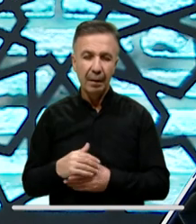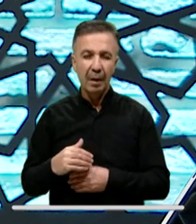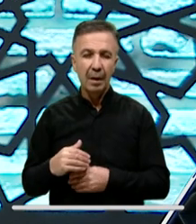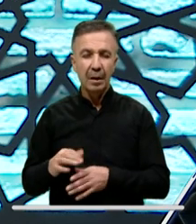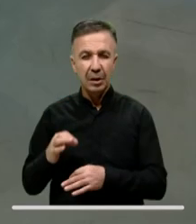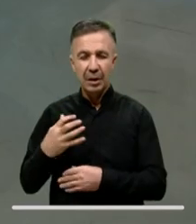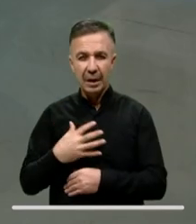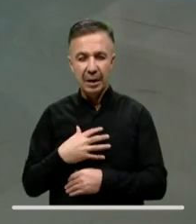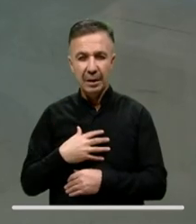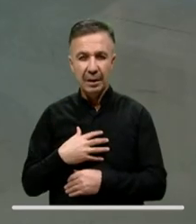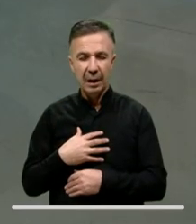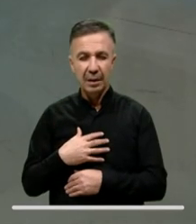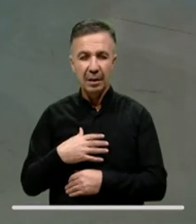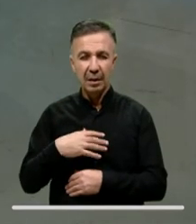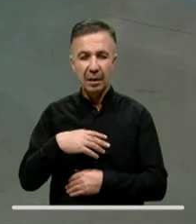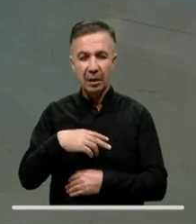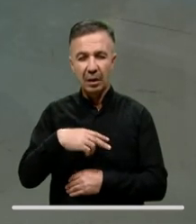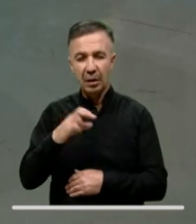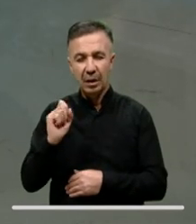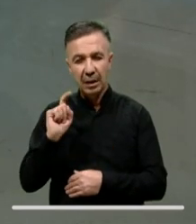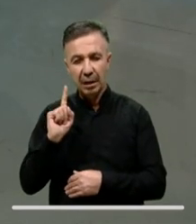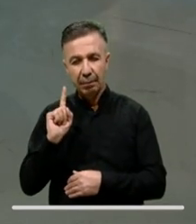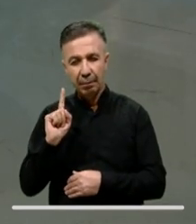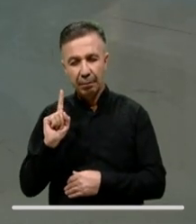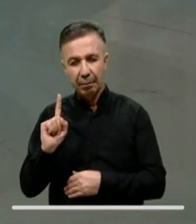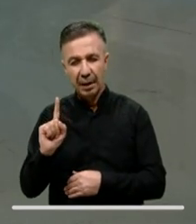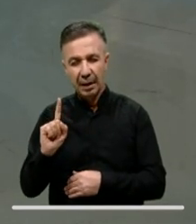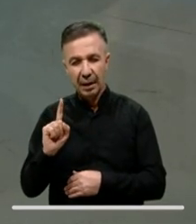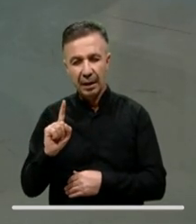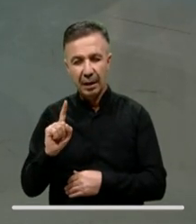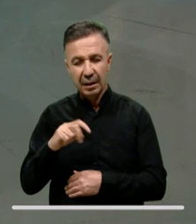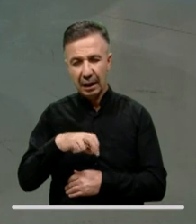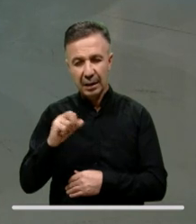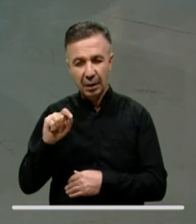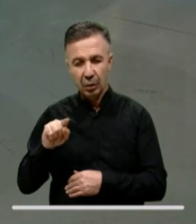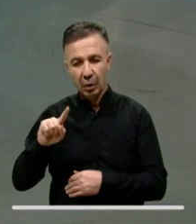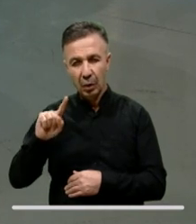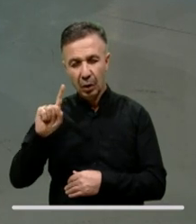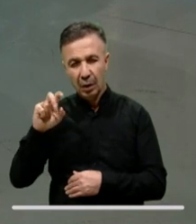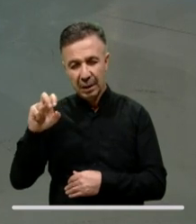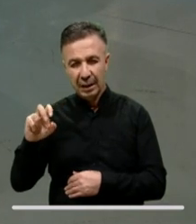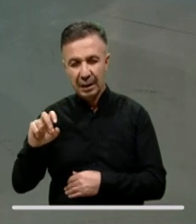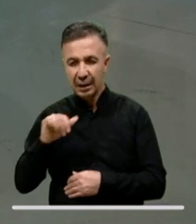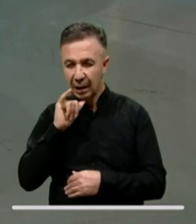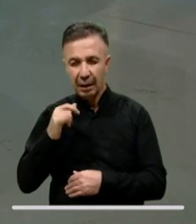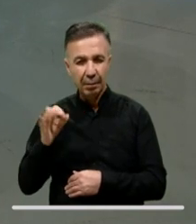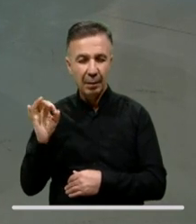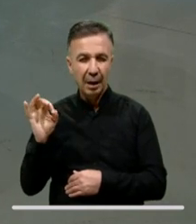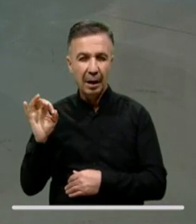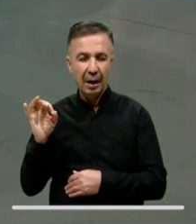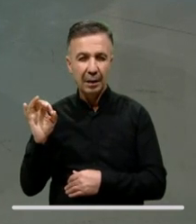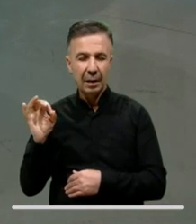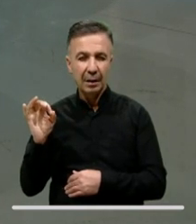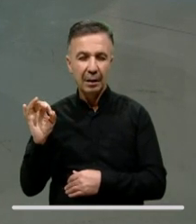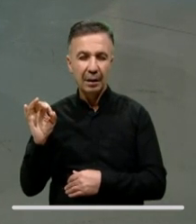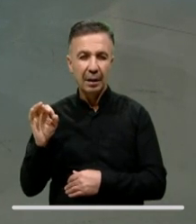işte 81 gram altına olan zekatını verir. Bunu fakire vermesi mi daha doğru, yoksa devlet eliyle